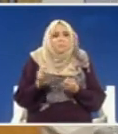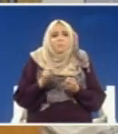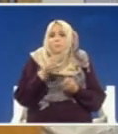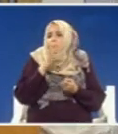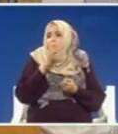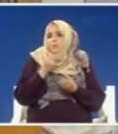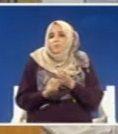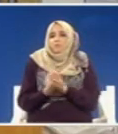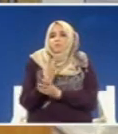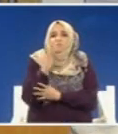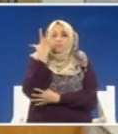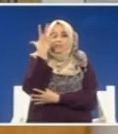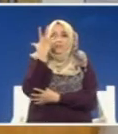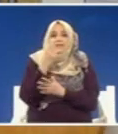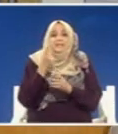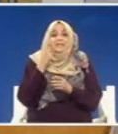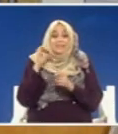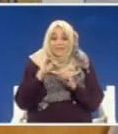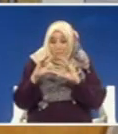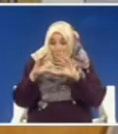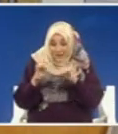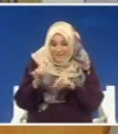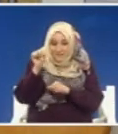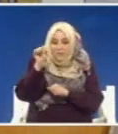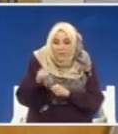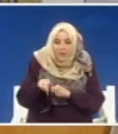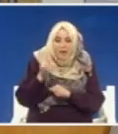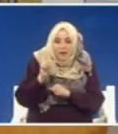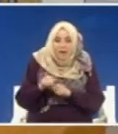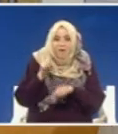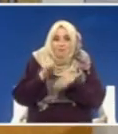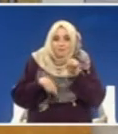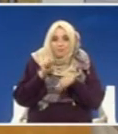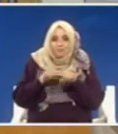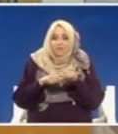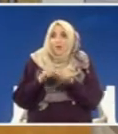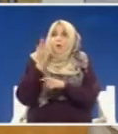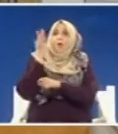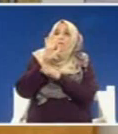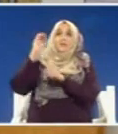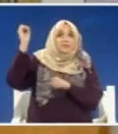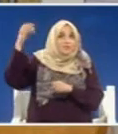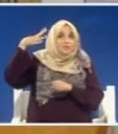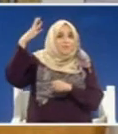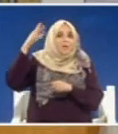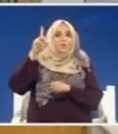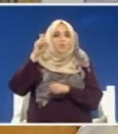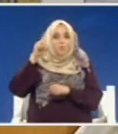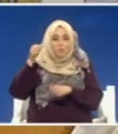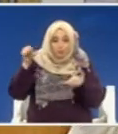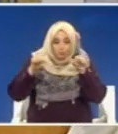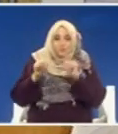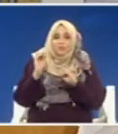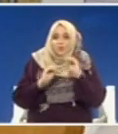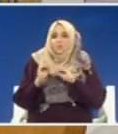تؤتي ثمارها، صحيح. لكن لو وضعها في تربة بها أسمدة مقابلة للشمس مرعية بالسقي وما إلى